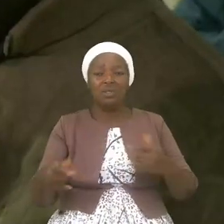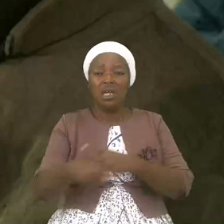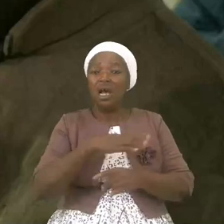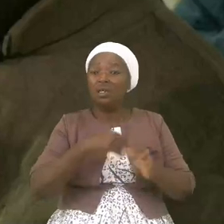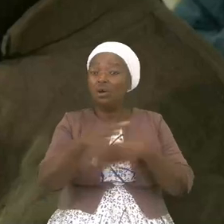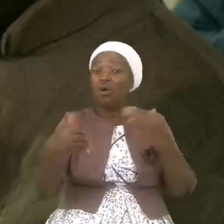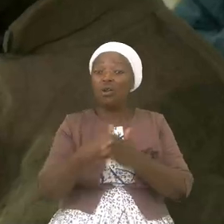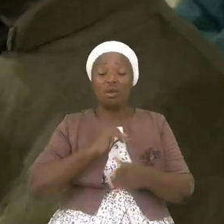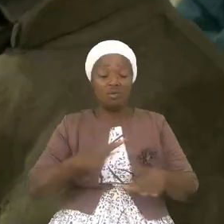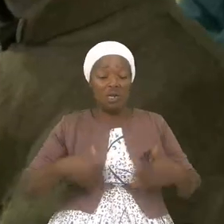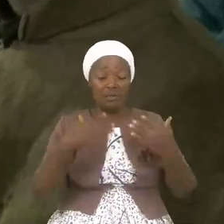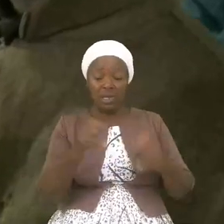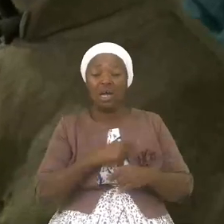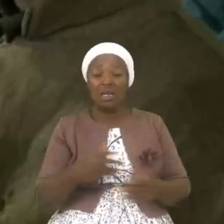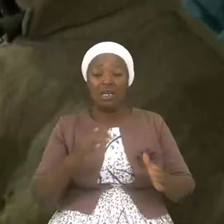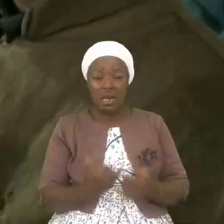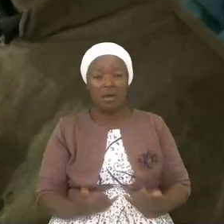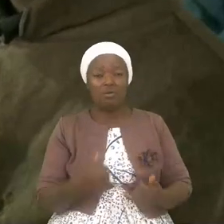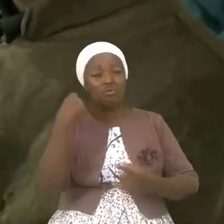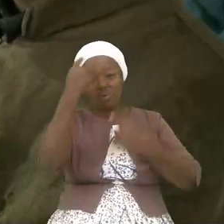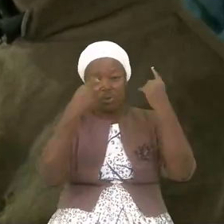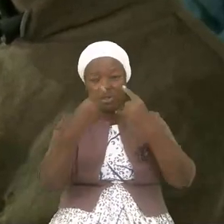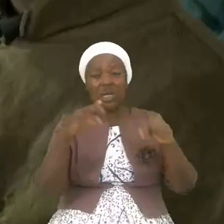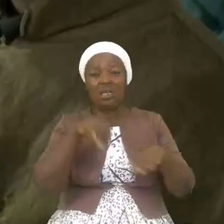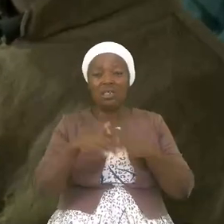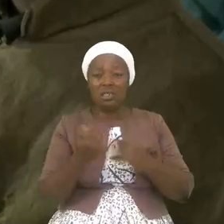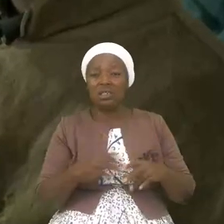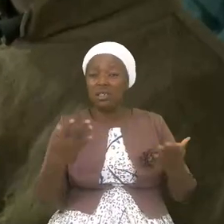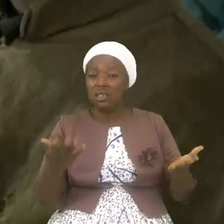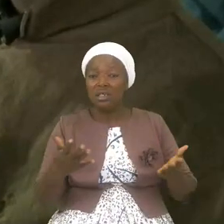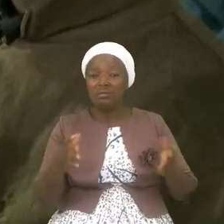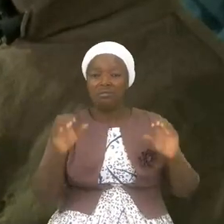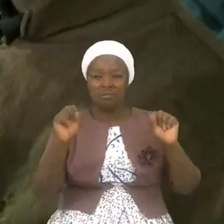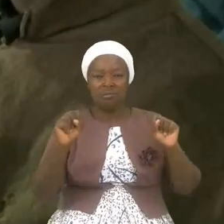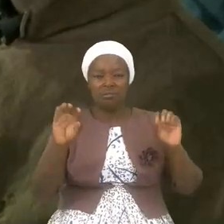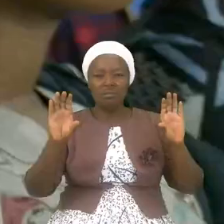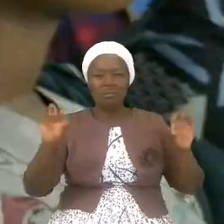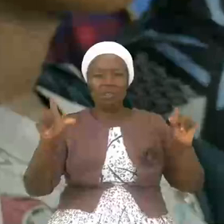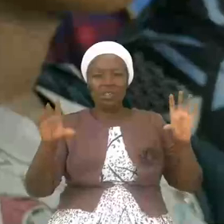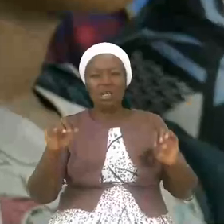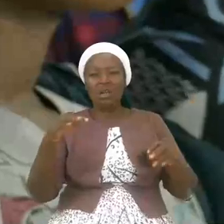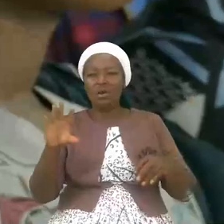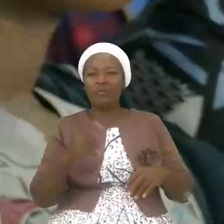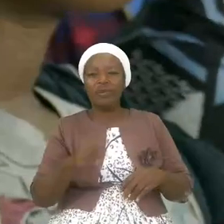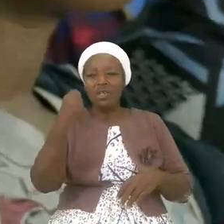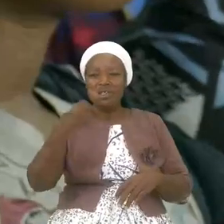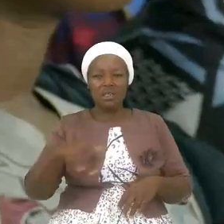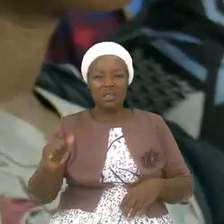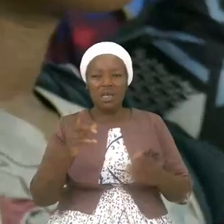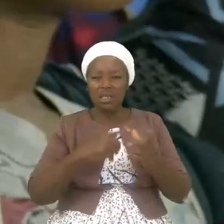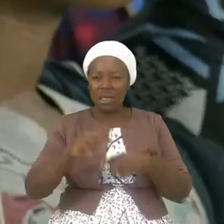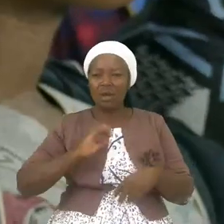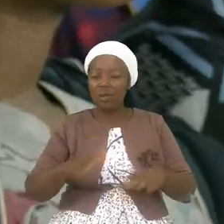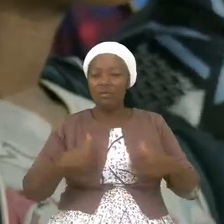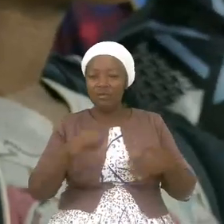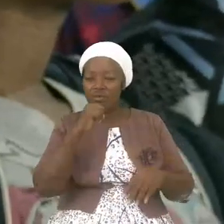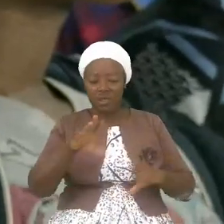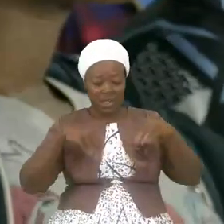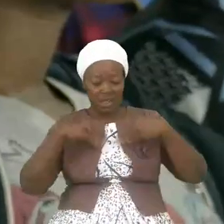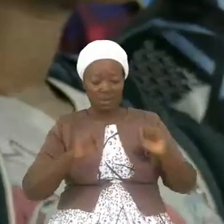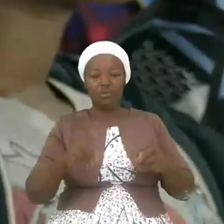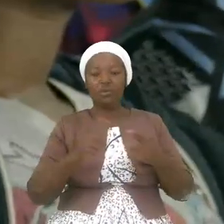vies, comme ça, et quand Dieu nous perd dans la balance de l'éternité, nos vies ne sont pas